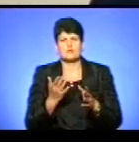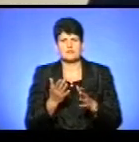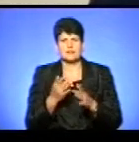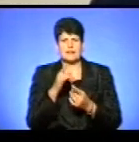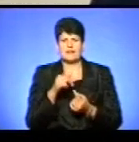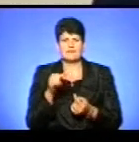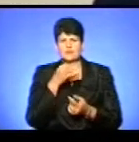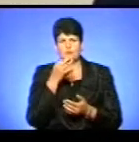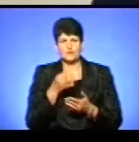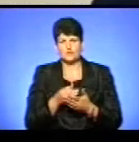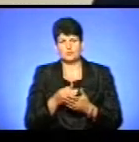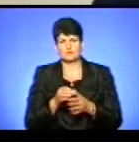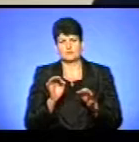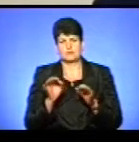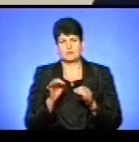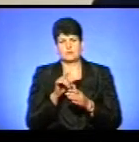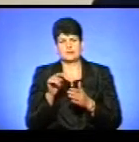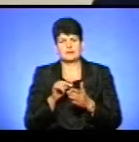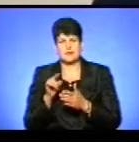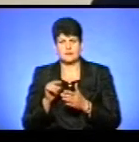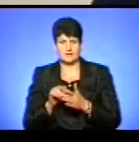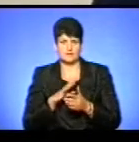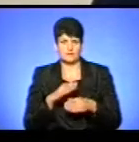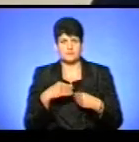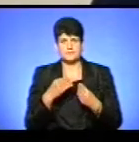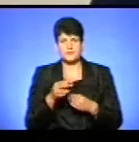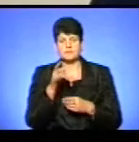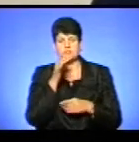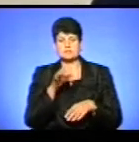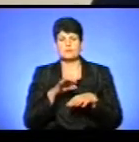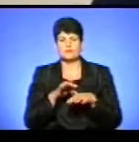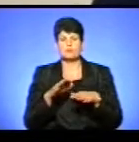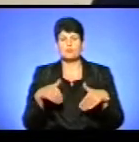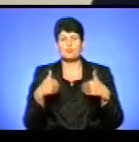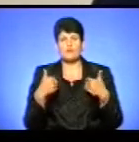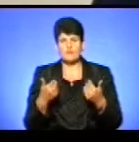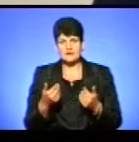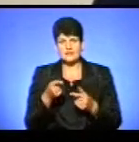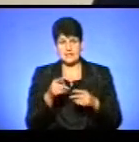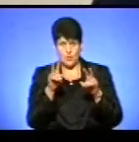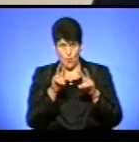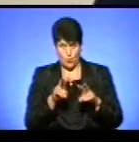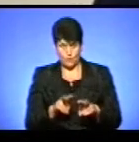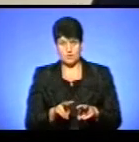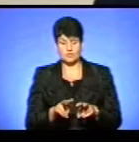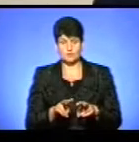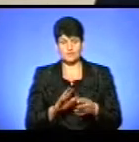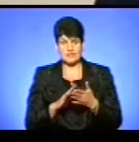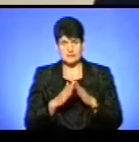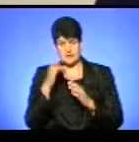відповідала адекватно на питання, які їй були поставлені. Під час пропонування проходження її огляду на стан сп'яніння